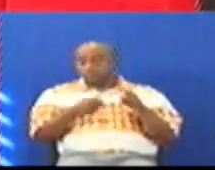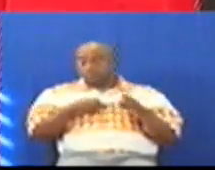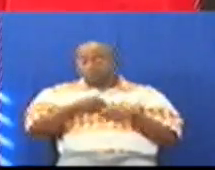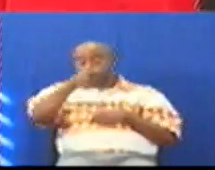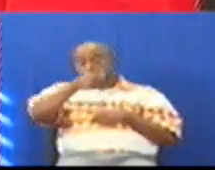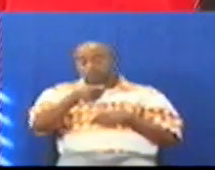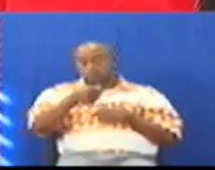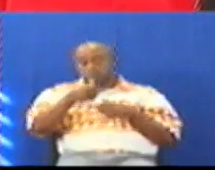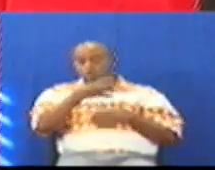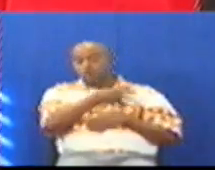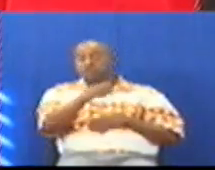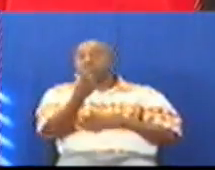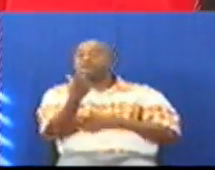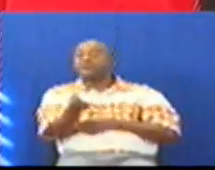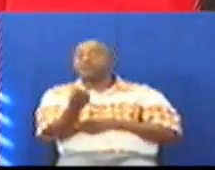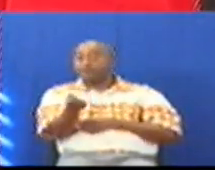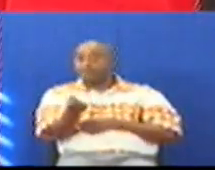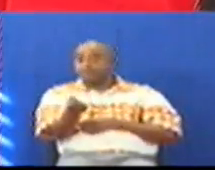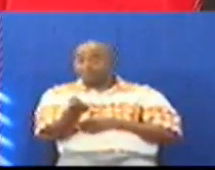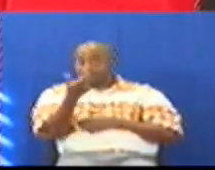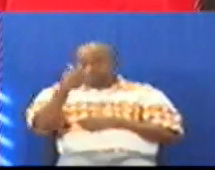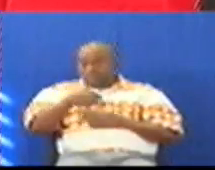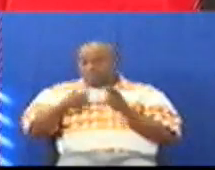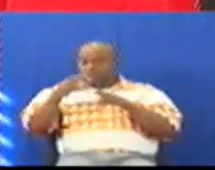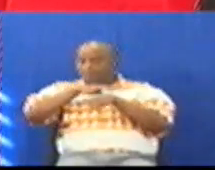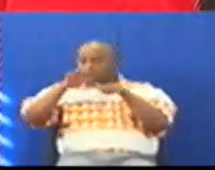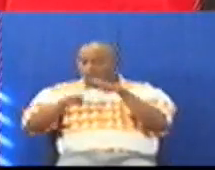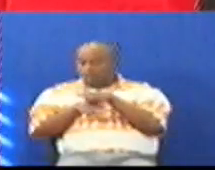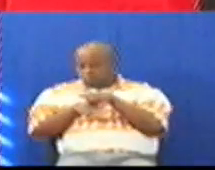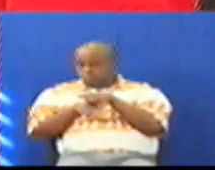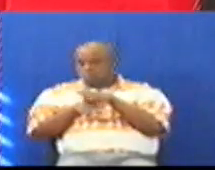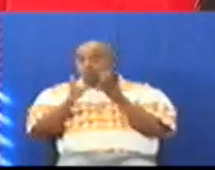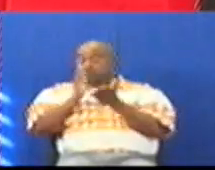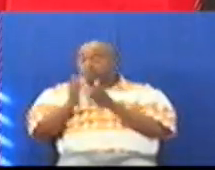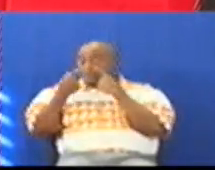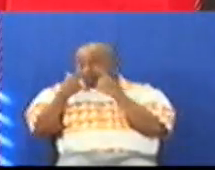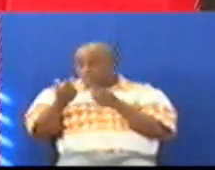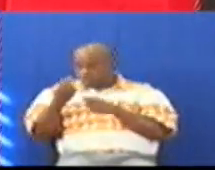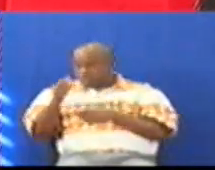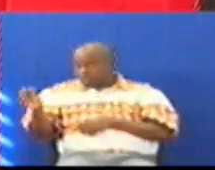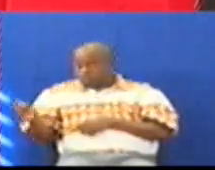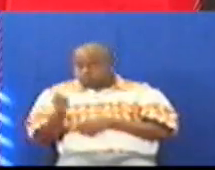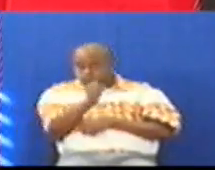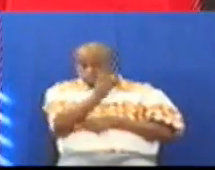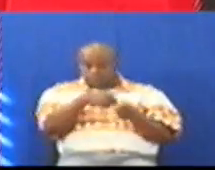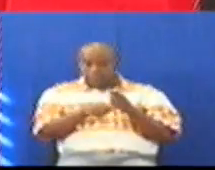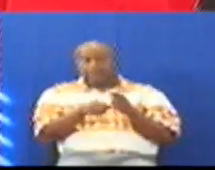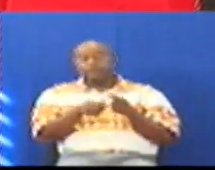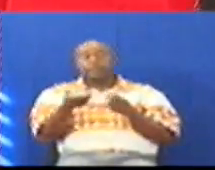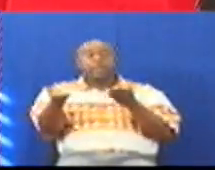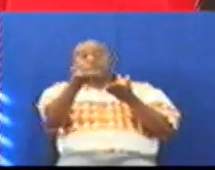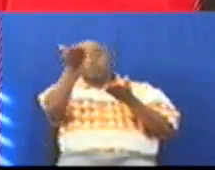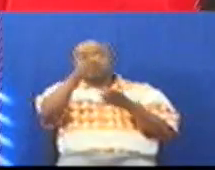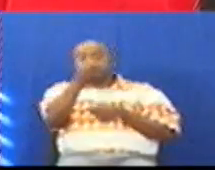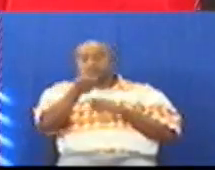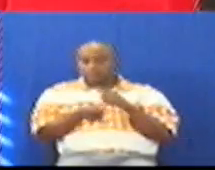Fedha. Mimi kama makamu mwenyekiti nimeona fedha zilizokwenda kwenye maendeleo ya Tanzania hii.